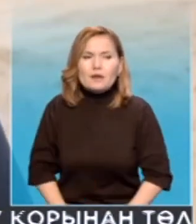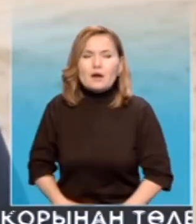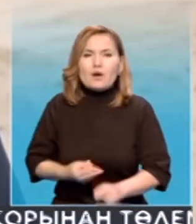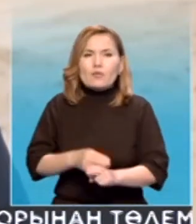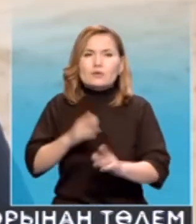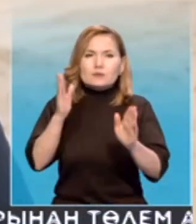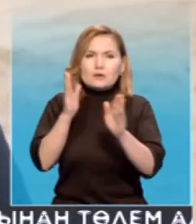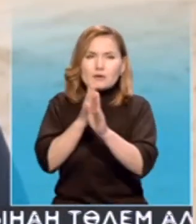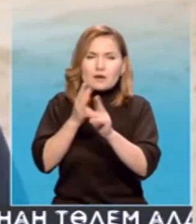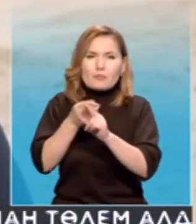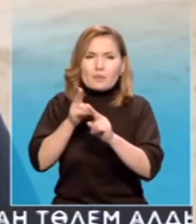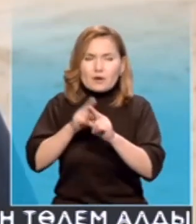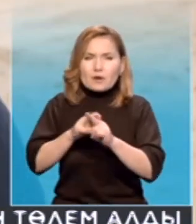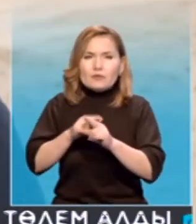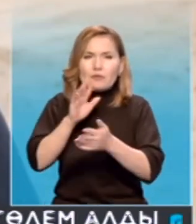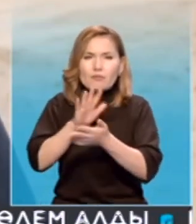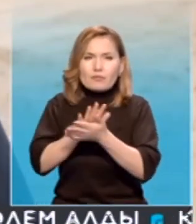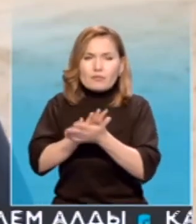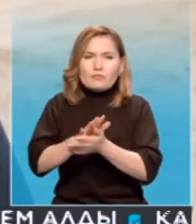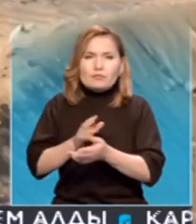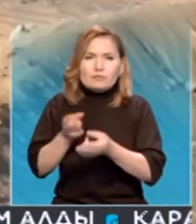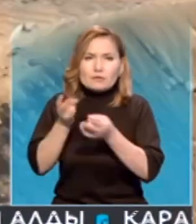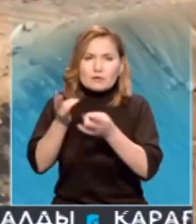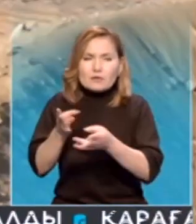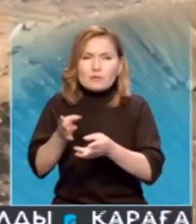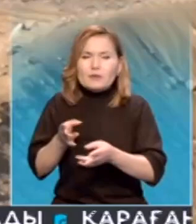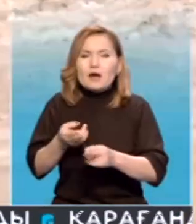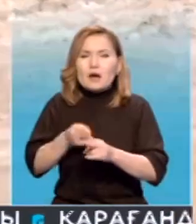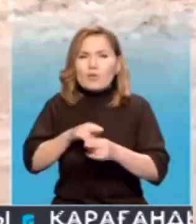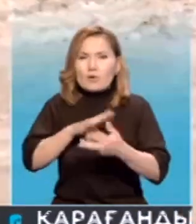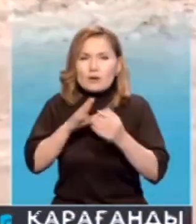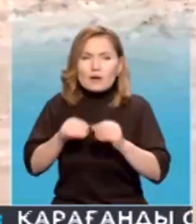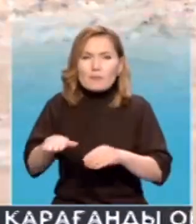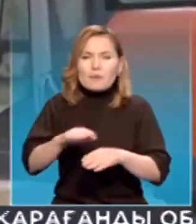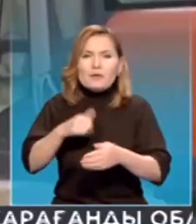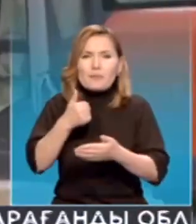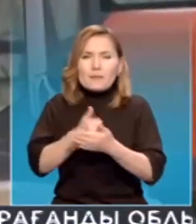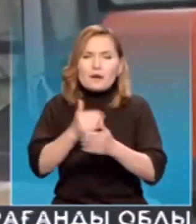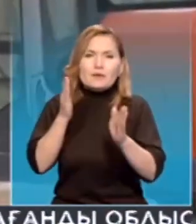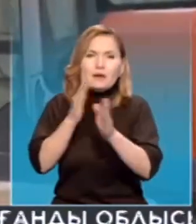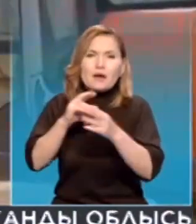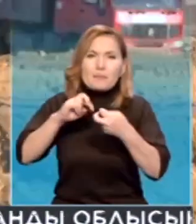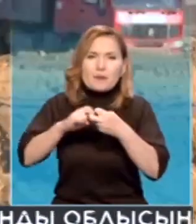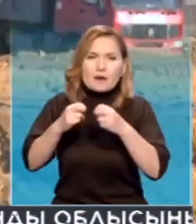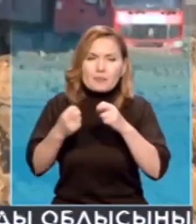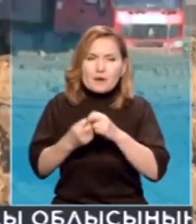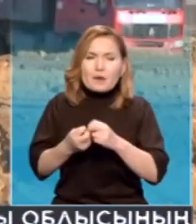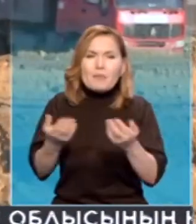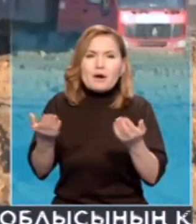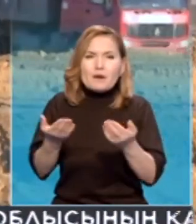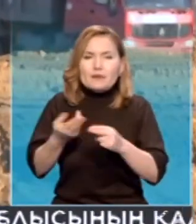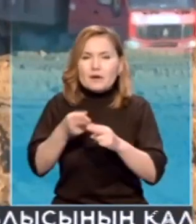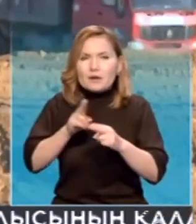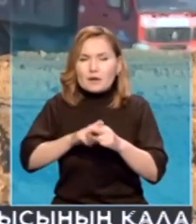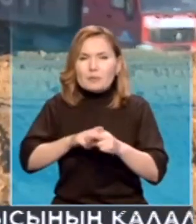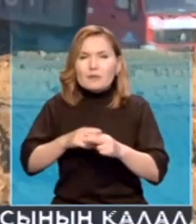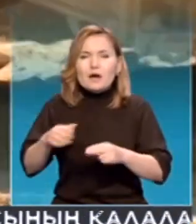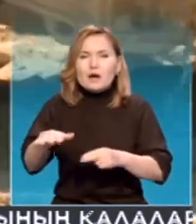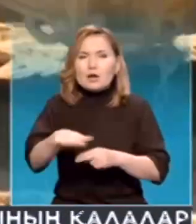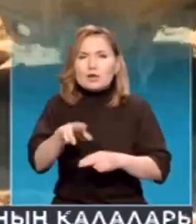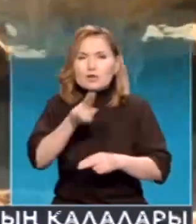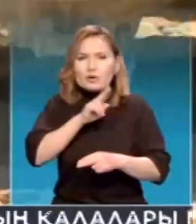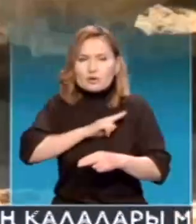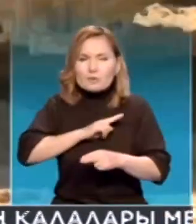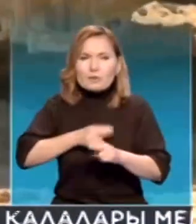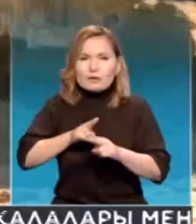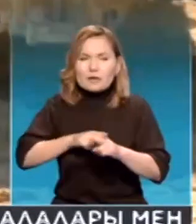өсімдік қабаты алынғаннан кейін үйір шаңытып отыр. Аймақтың ең басты экологиялық проблемасы Қошқаратаны рекультивациялау жұмыстары